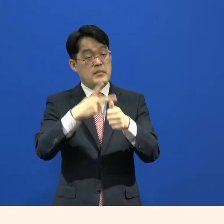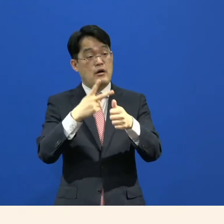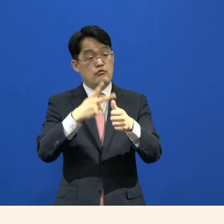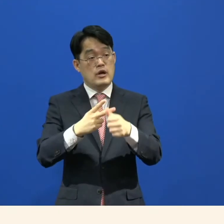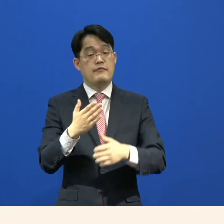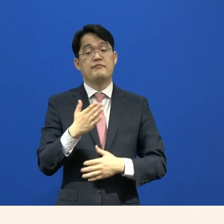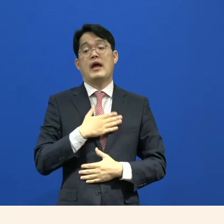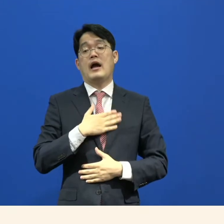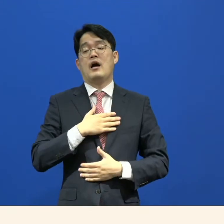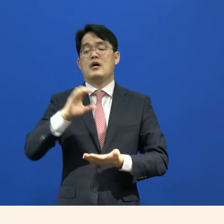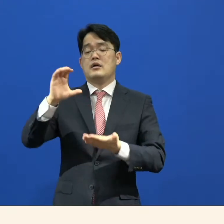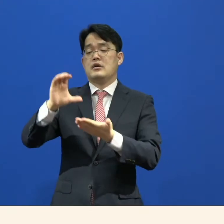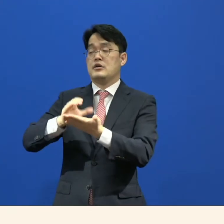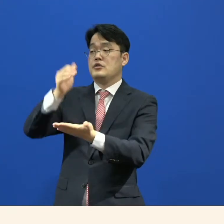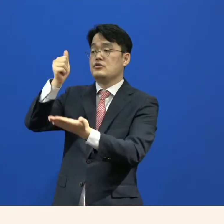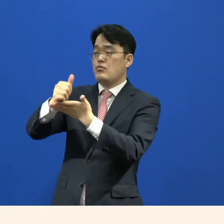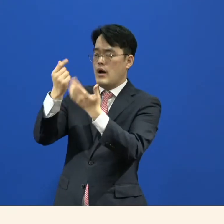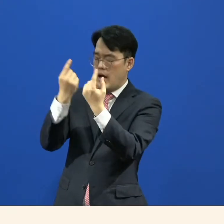박혔네.